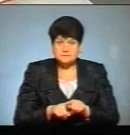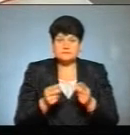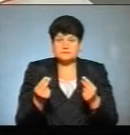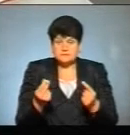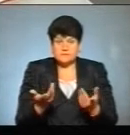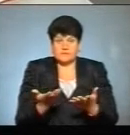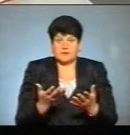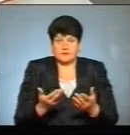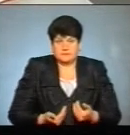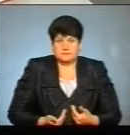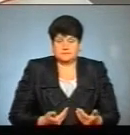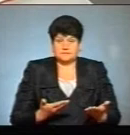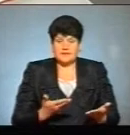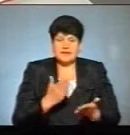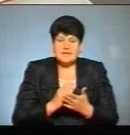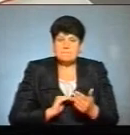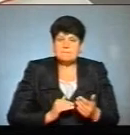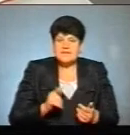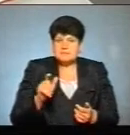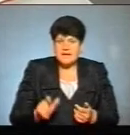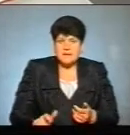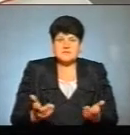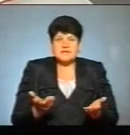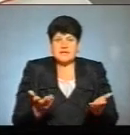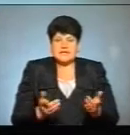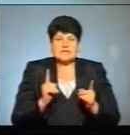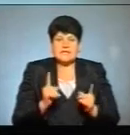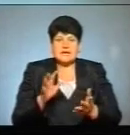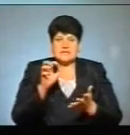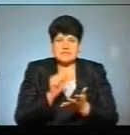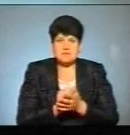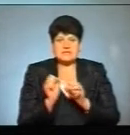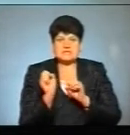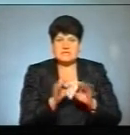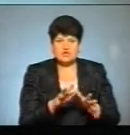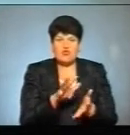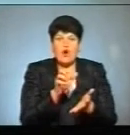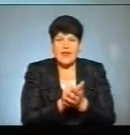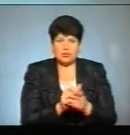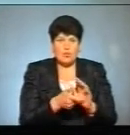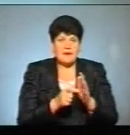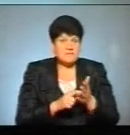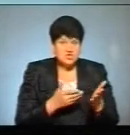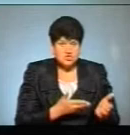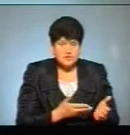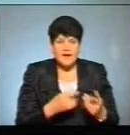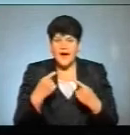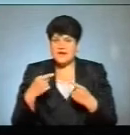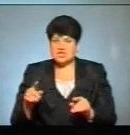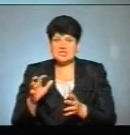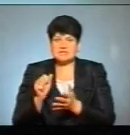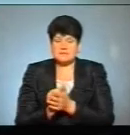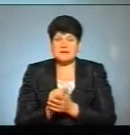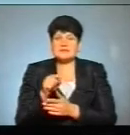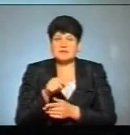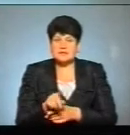кошти, на які вони виживають. Є підприємці, які тільки займаються здачею в оренду приміщень, а інші підприємці займаються тим,